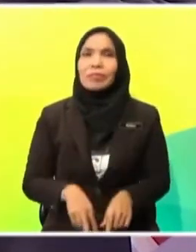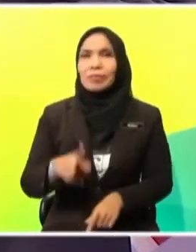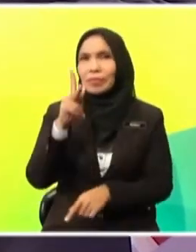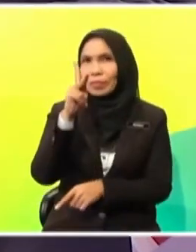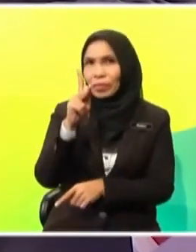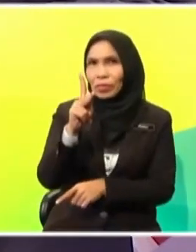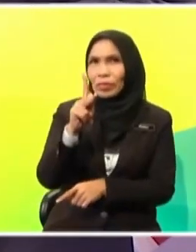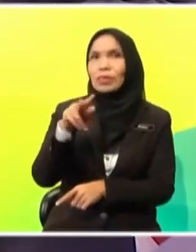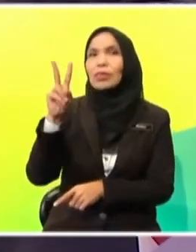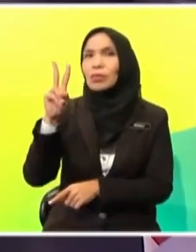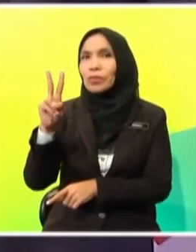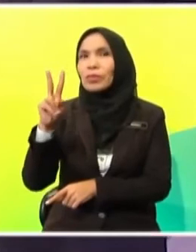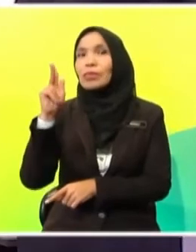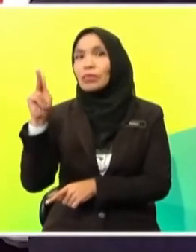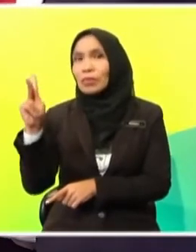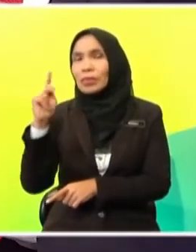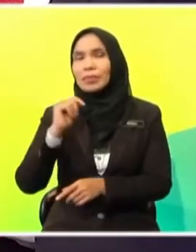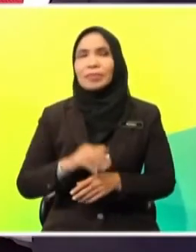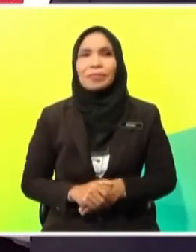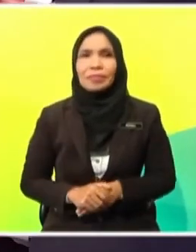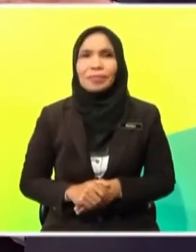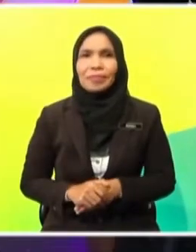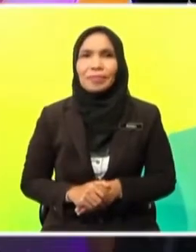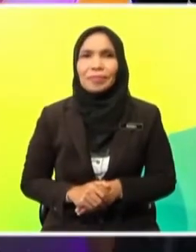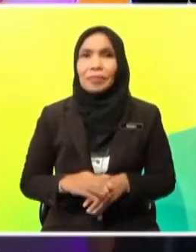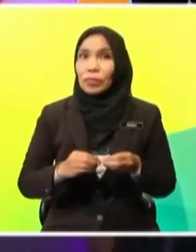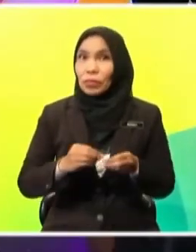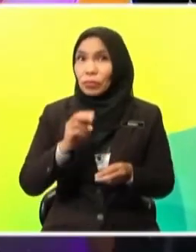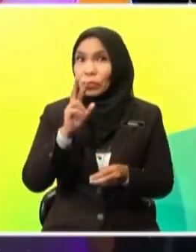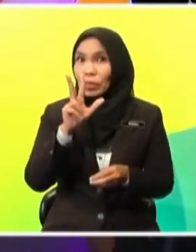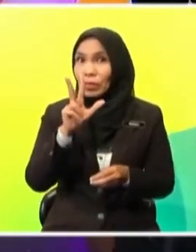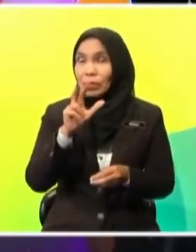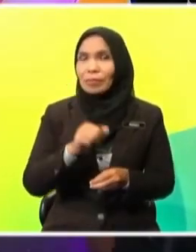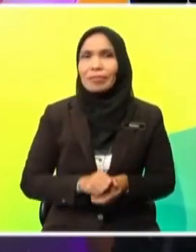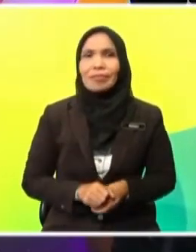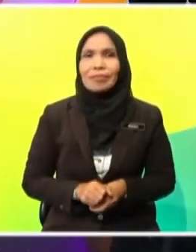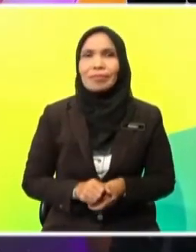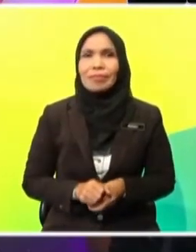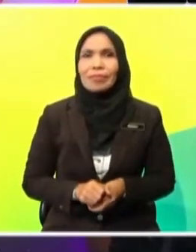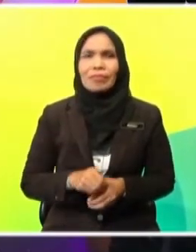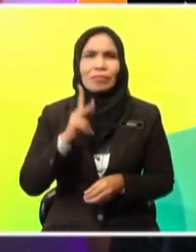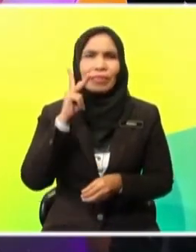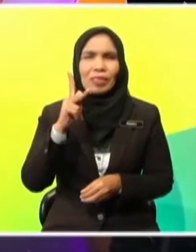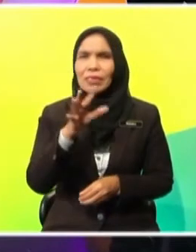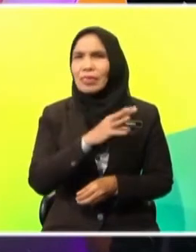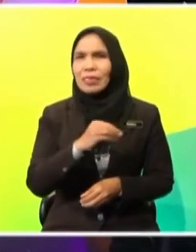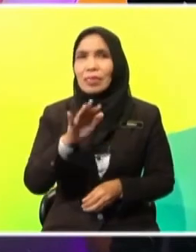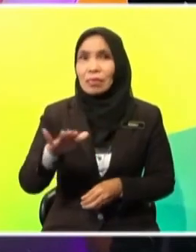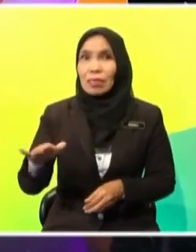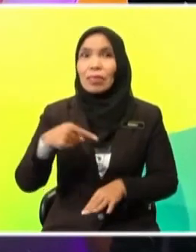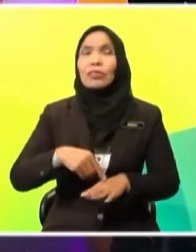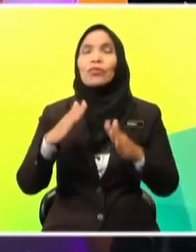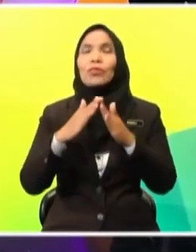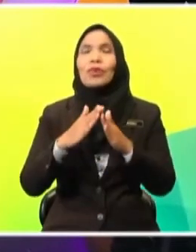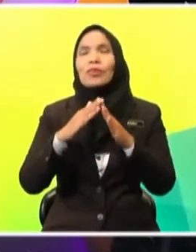wocle costner jadi soal numbuh tiga tuh bila kedua Foke ke Senen kyudd anakmu itu rumah dapat cowok dengan mudah